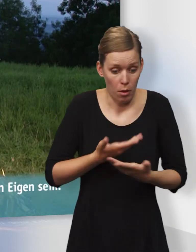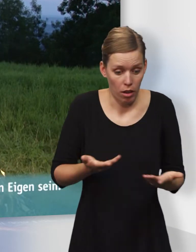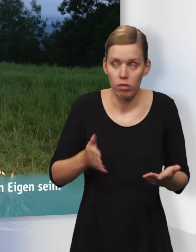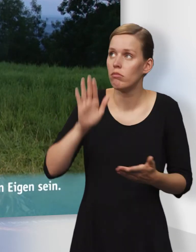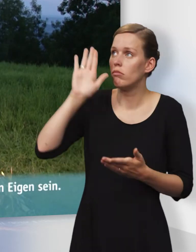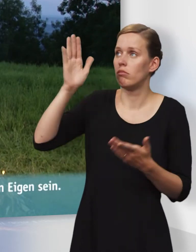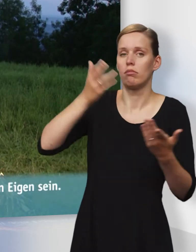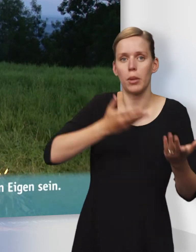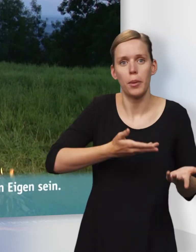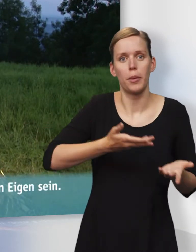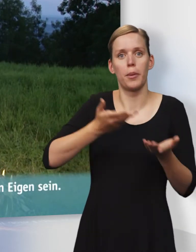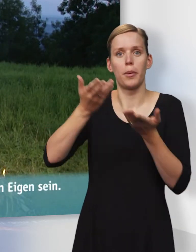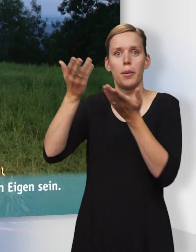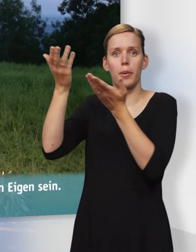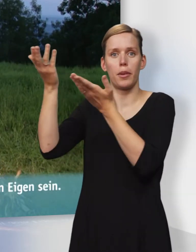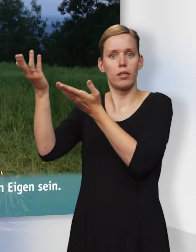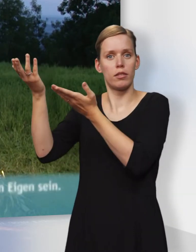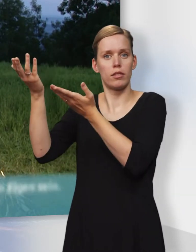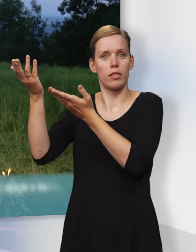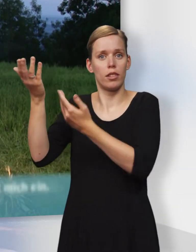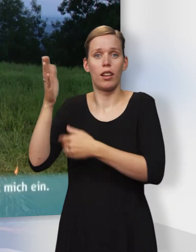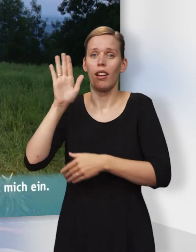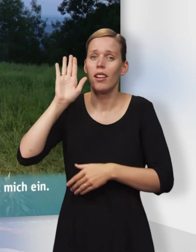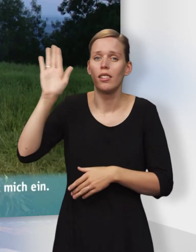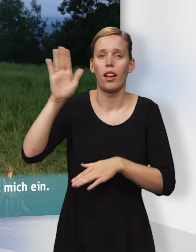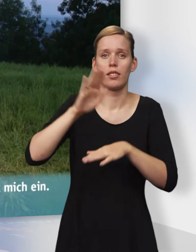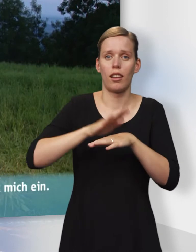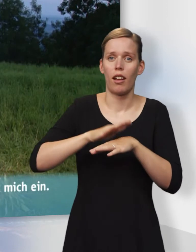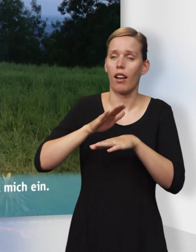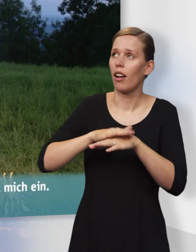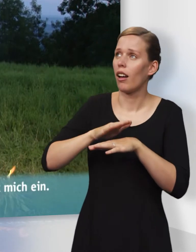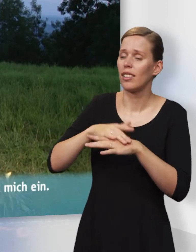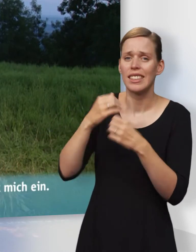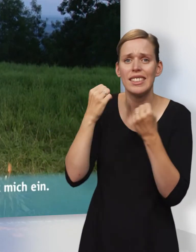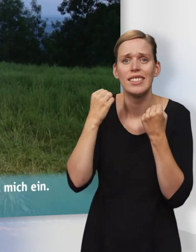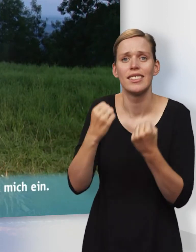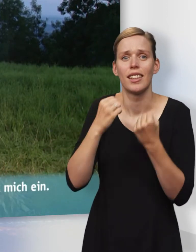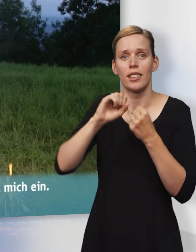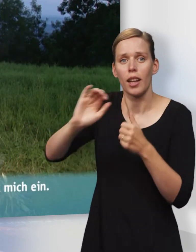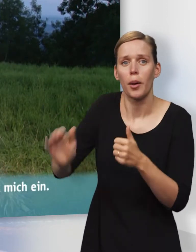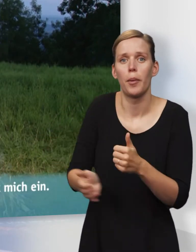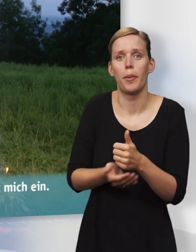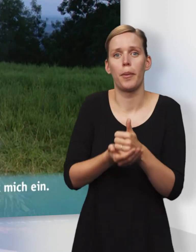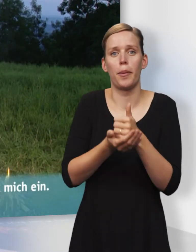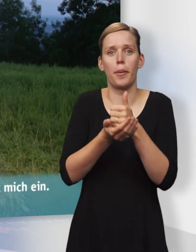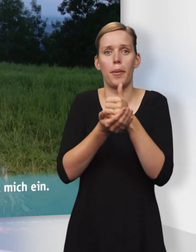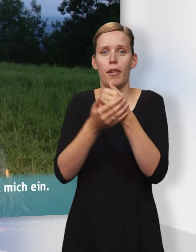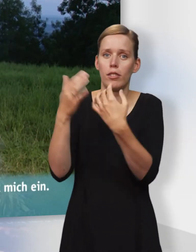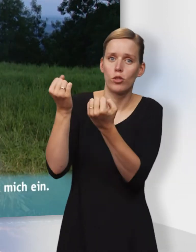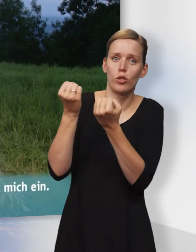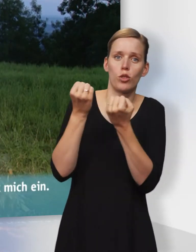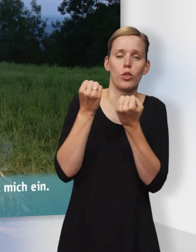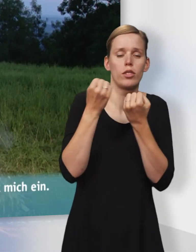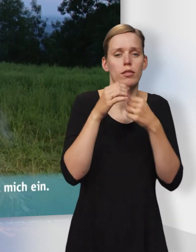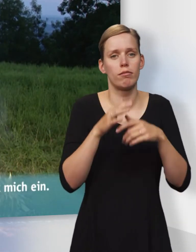habe, soll dein eigen sein. In deine Hände